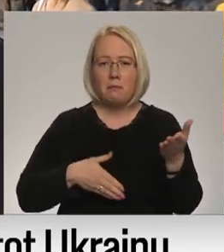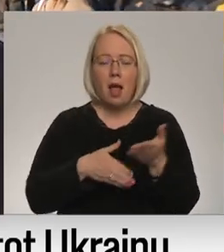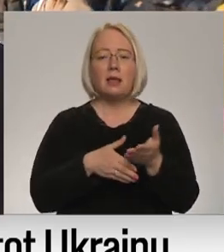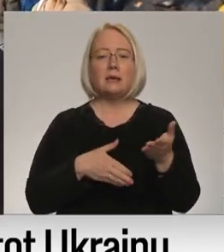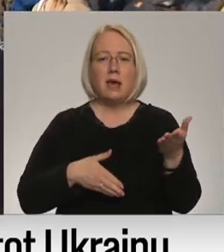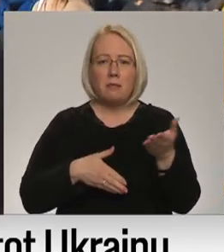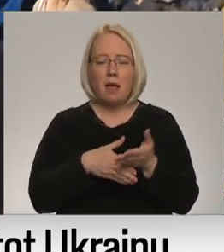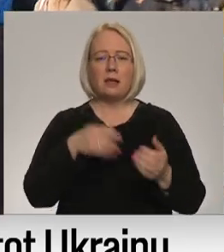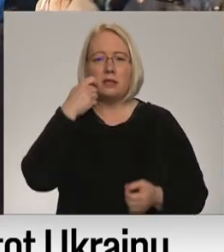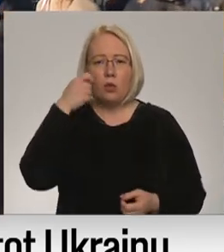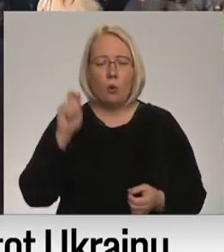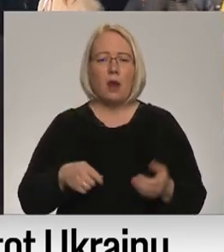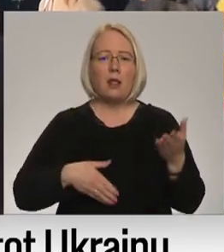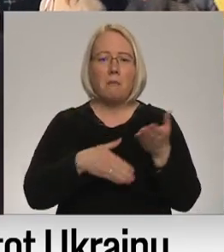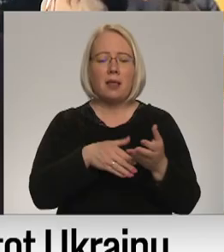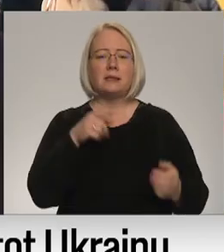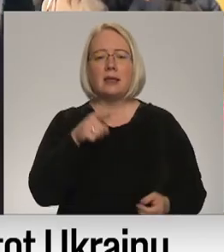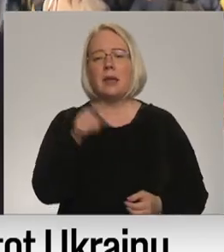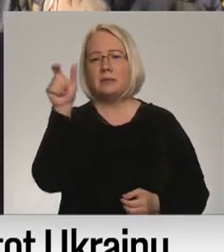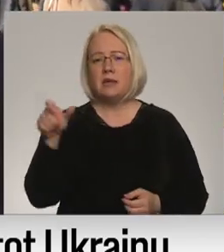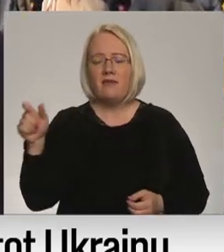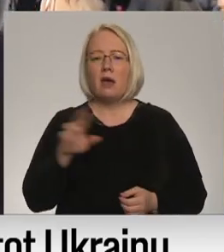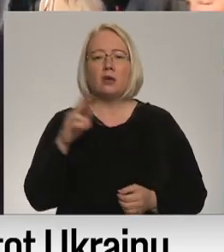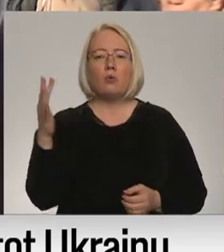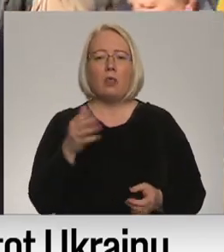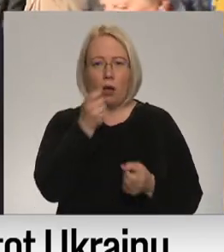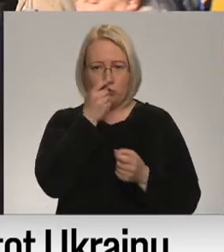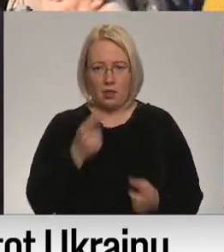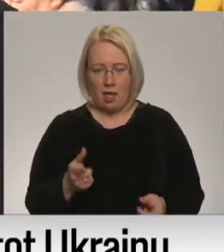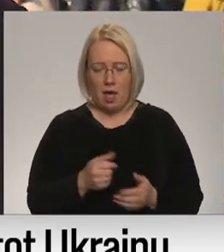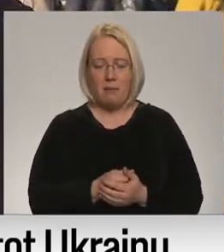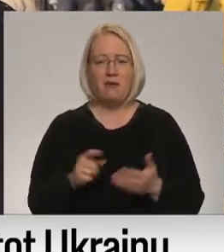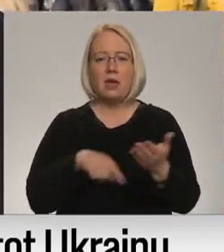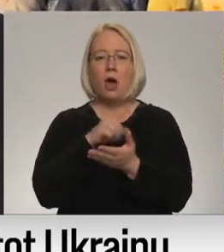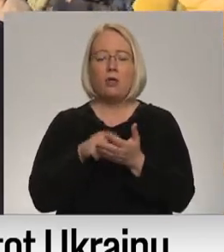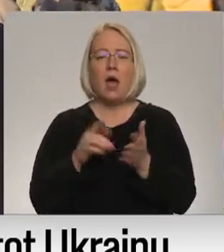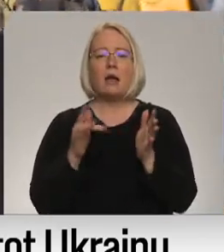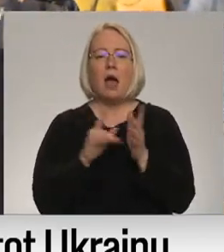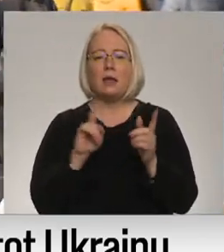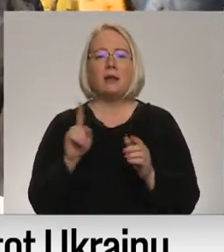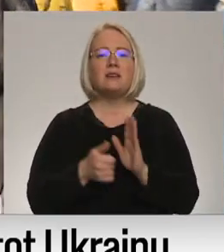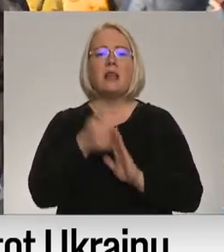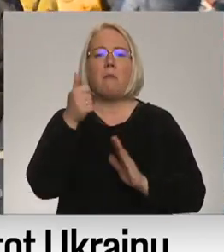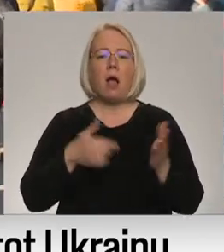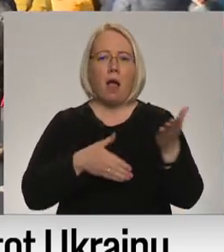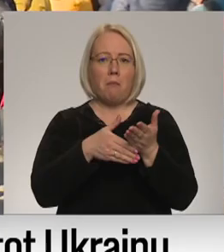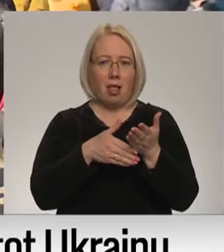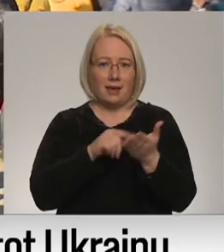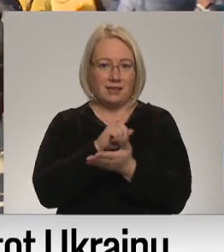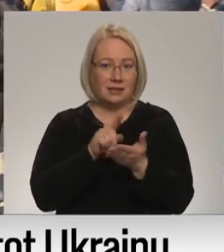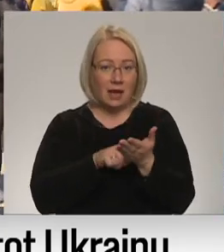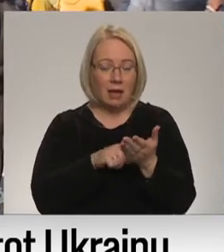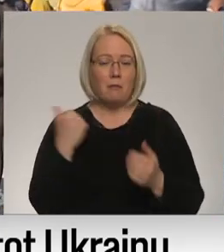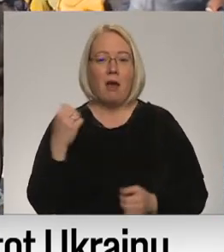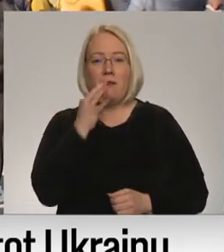palīdzēt Ukrainai, palīdzēt tiem cilvēkiem, kur nokļuši nelaimē. Kāda varētu būt tā mūsu vislabākā palīdzība? Pirmkārt, jau tas, kas